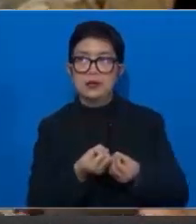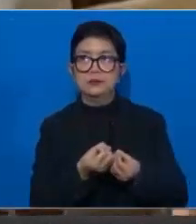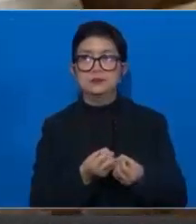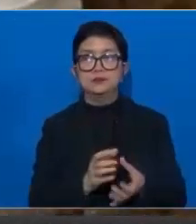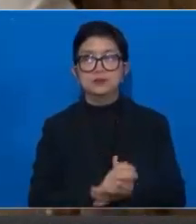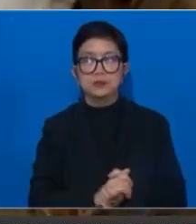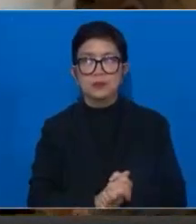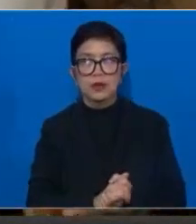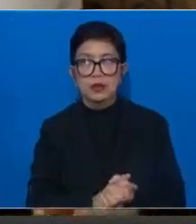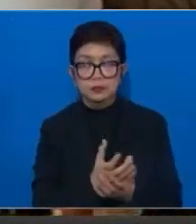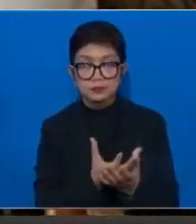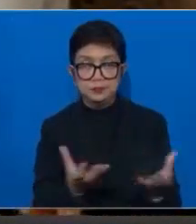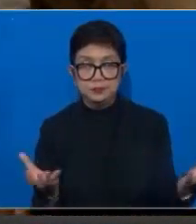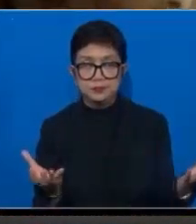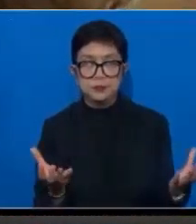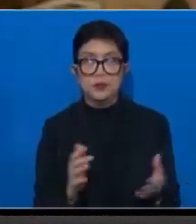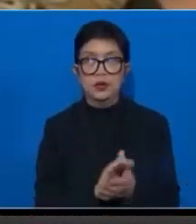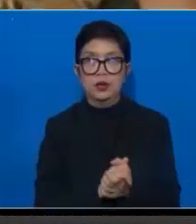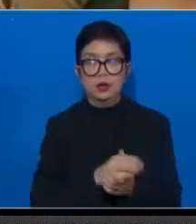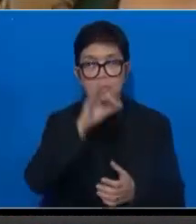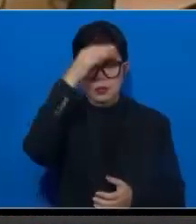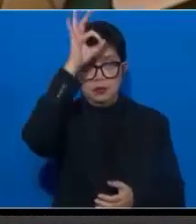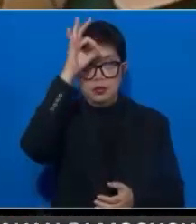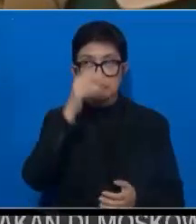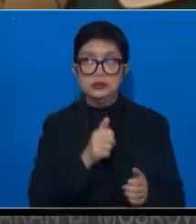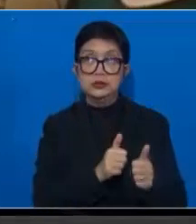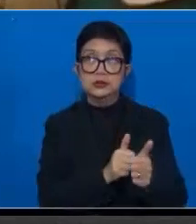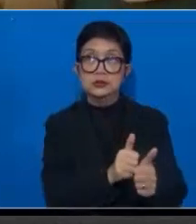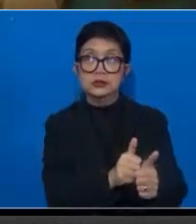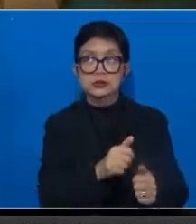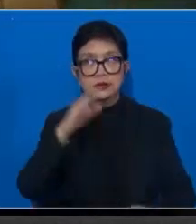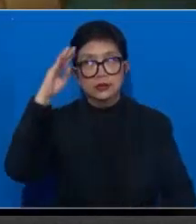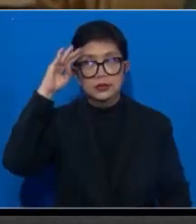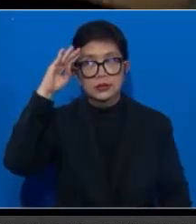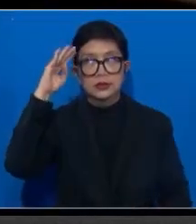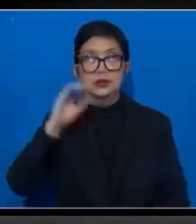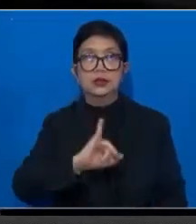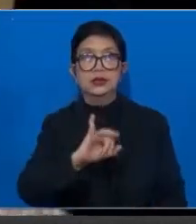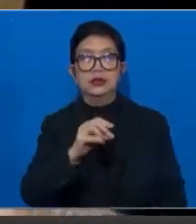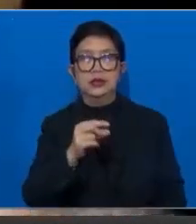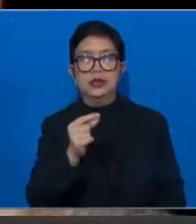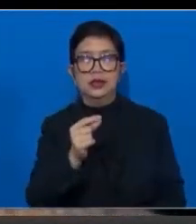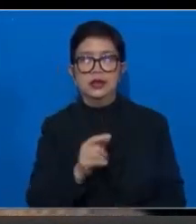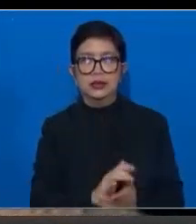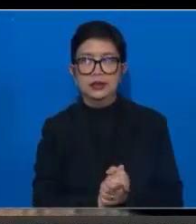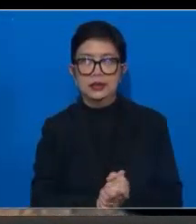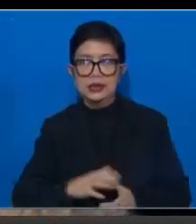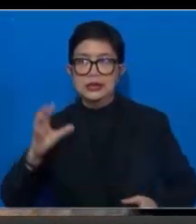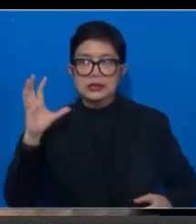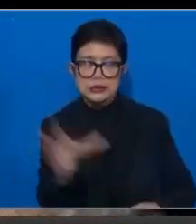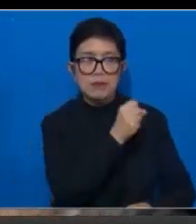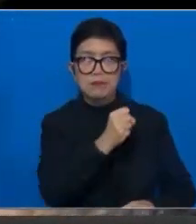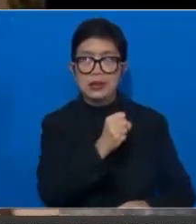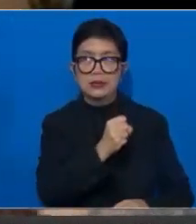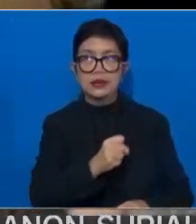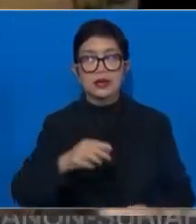Di lokasi terpisah, sejumlah anggota kepolisian mengawal ketat pria berinisial IR, tersangka kasus jambret saat sedang melangsungkan